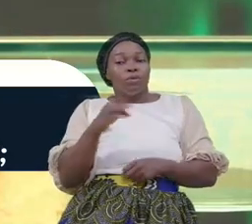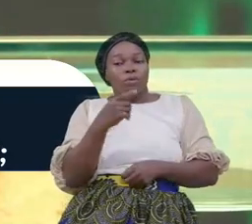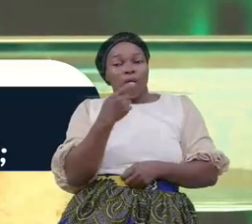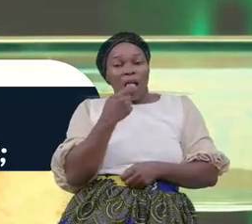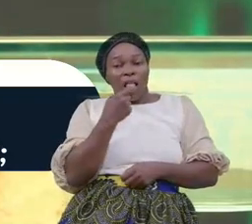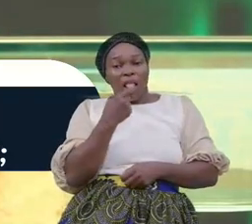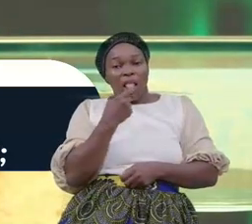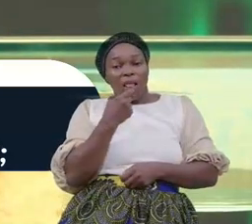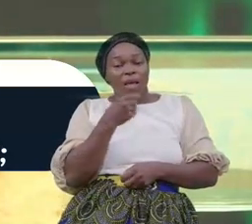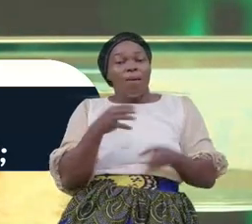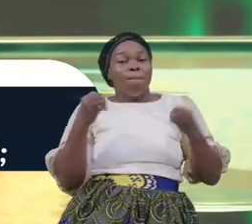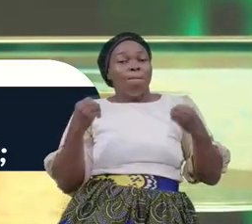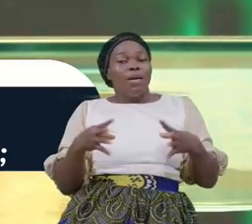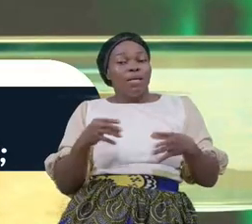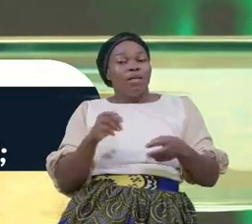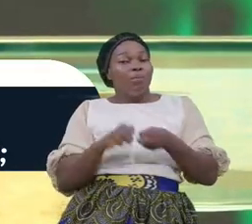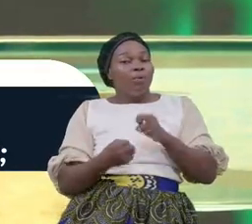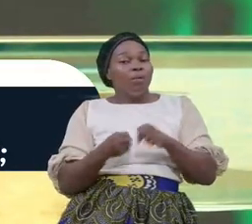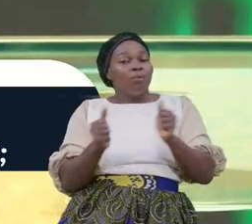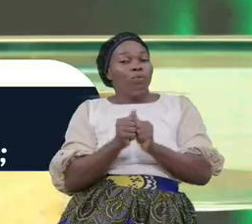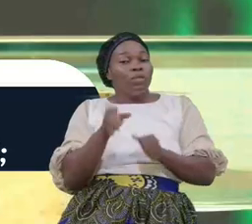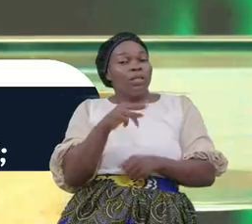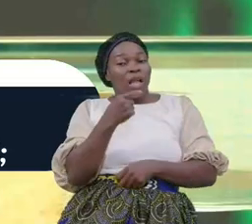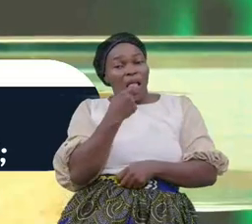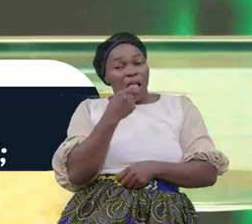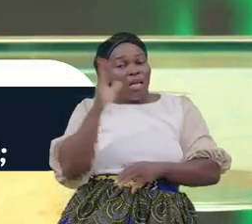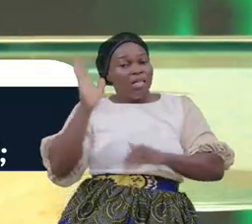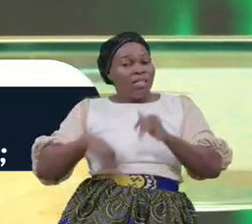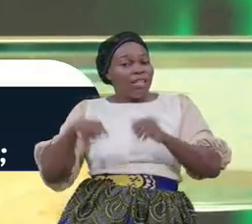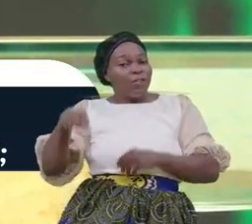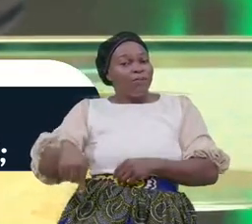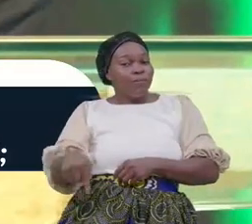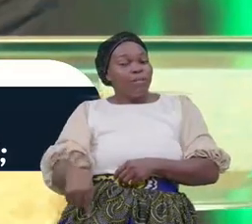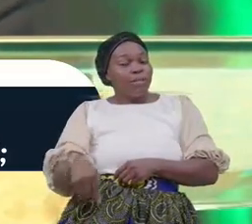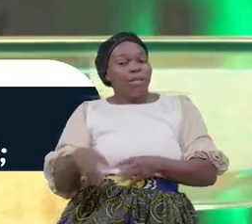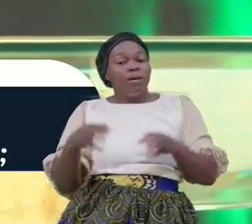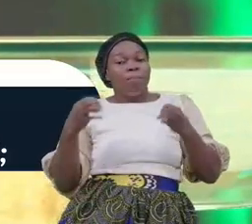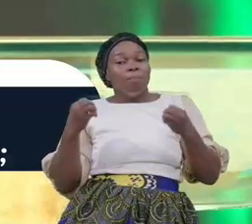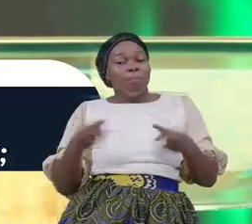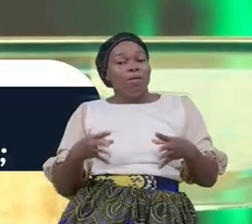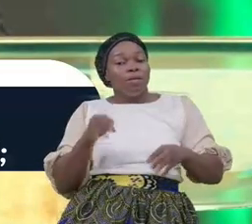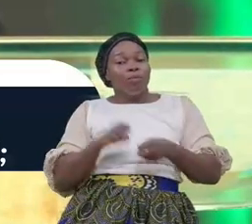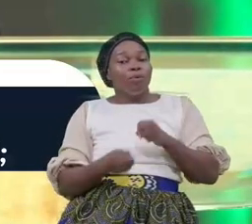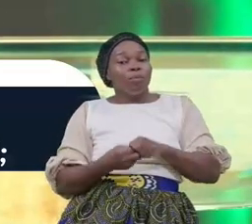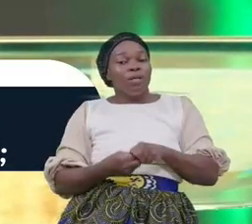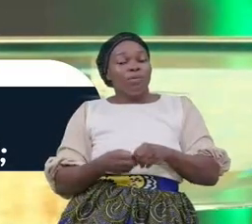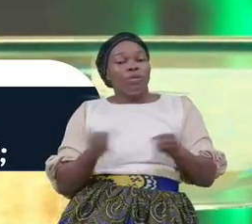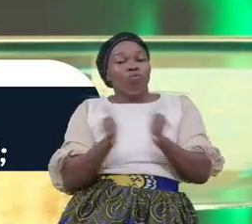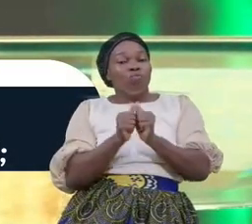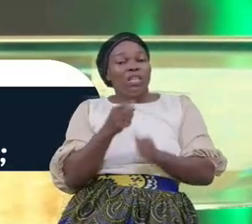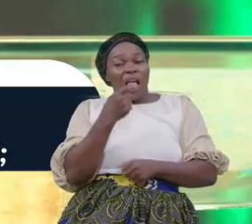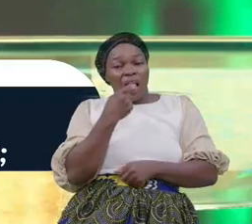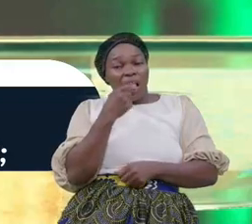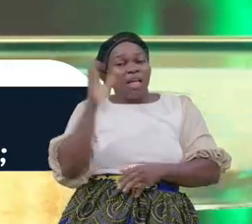langue plus que leurs yeux. Ils ont causé beaucoup de problèmes avec leur langue plus que leurs pieds. Ils ont beaucoup de